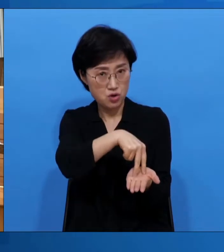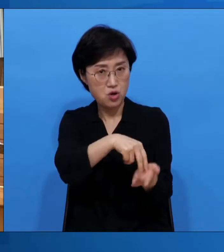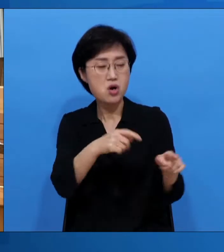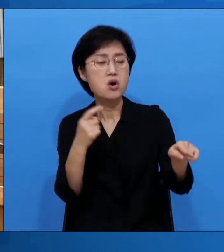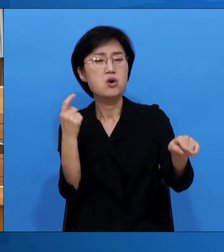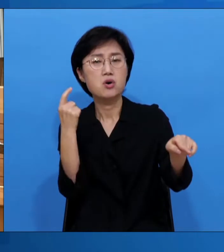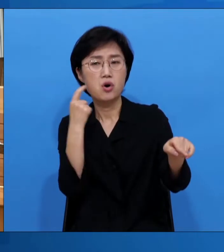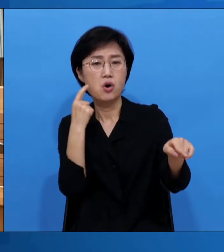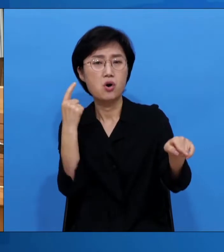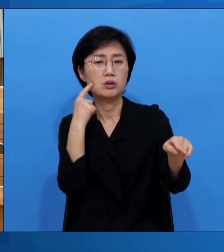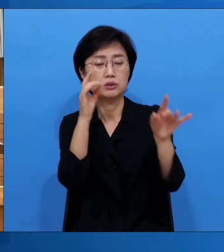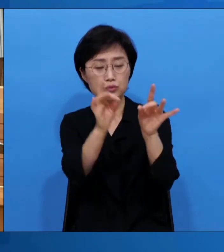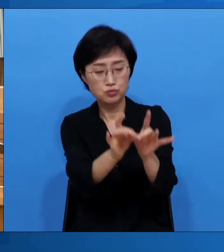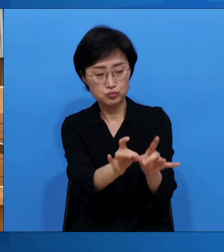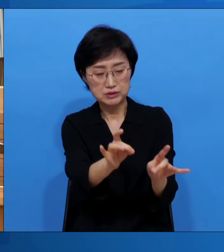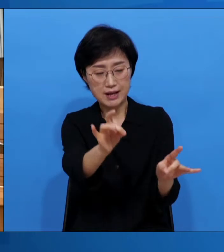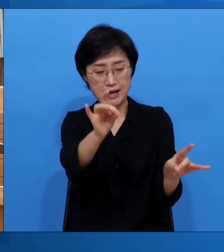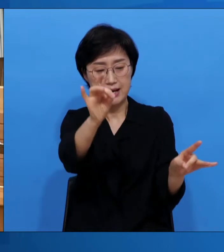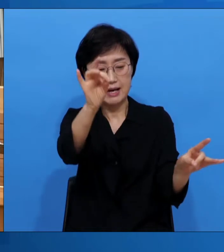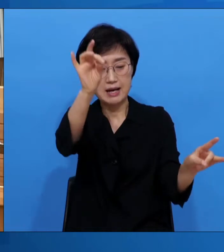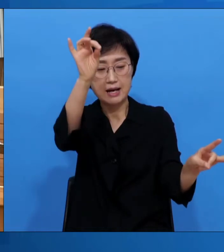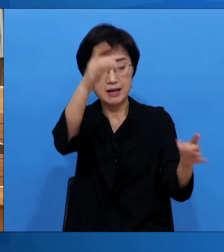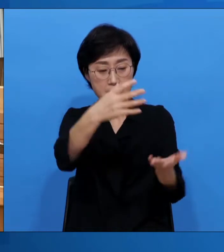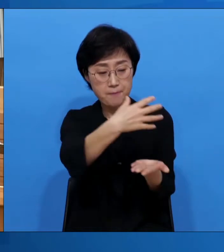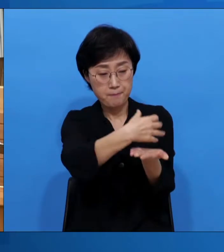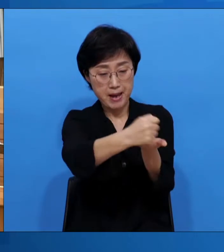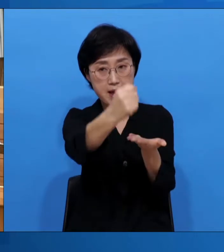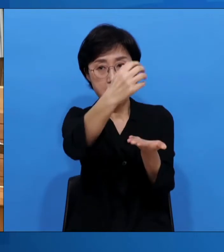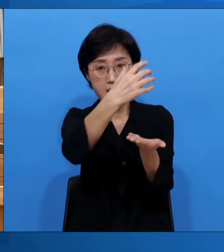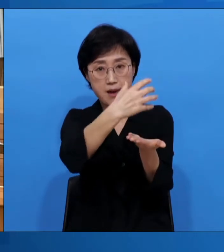서거 지도상에